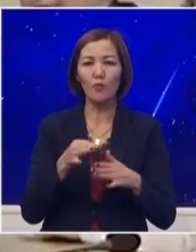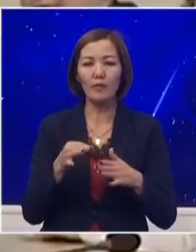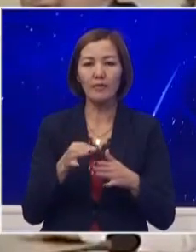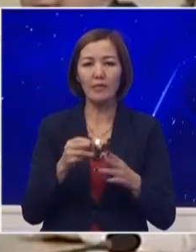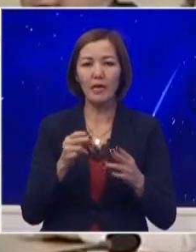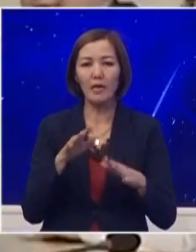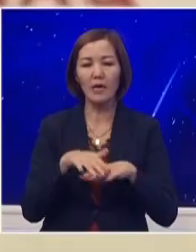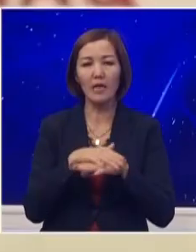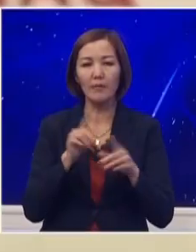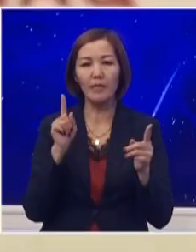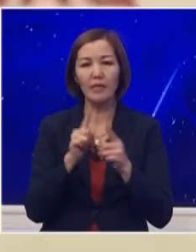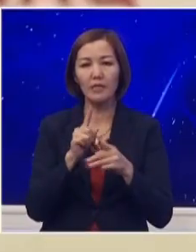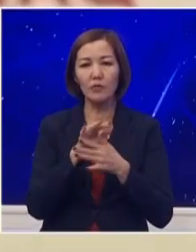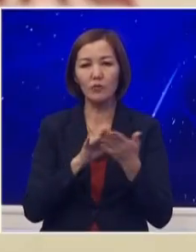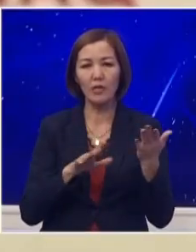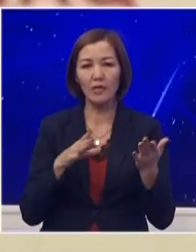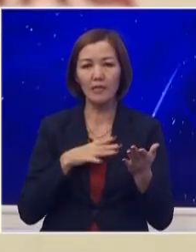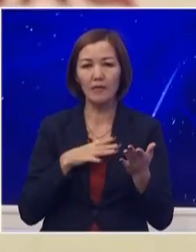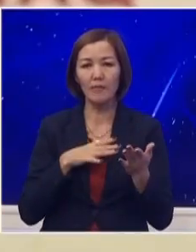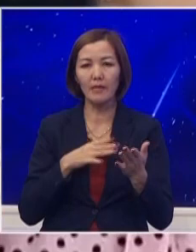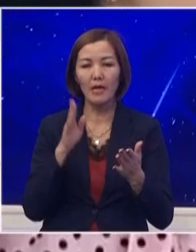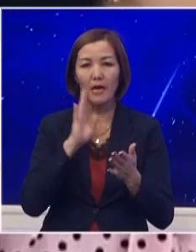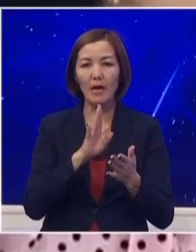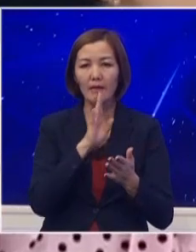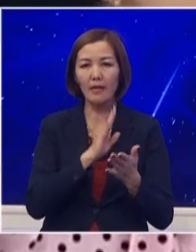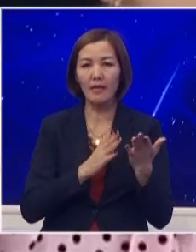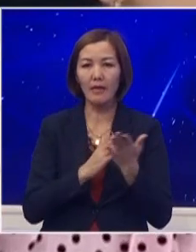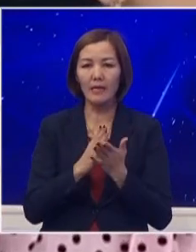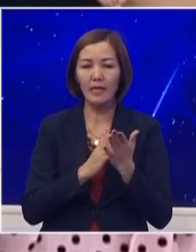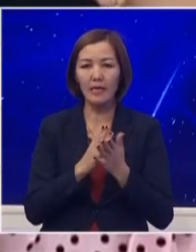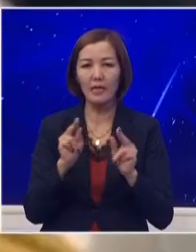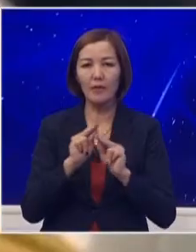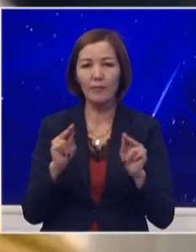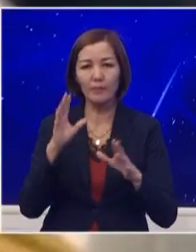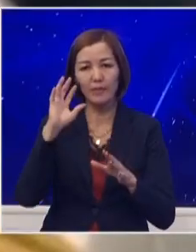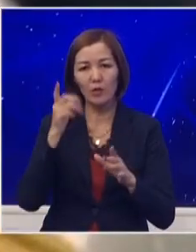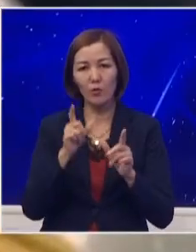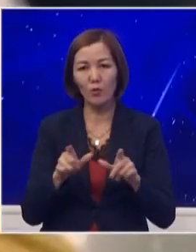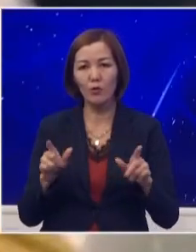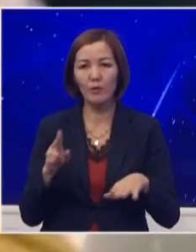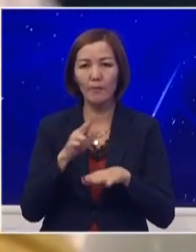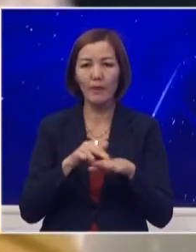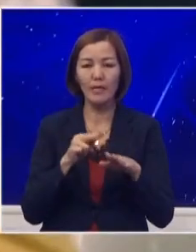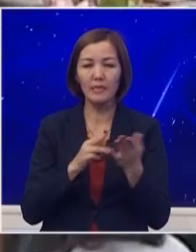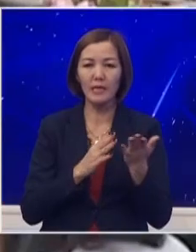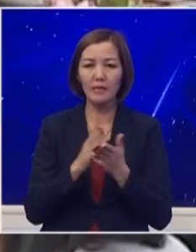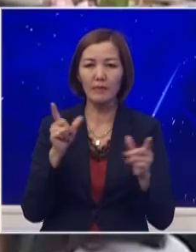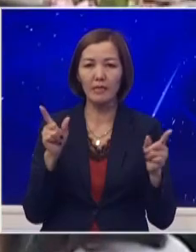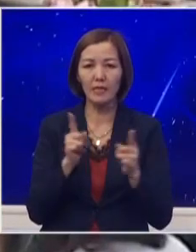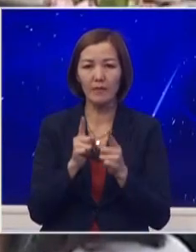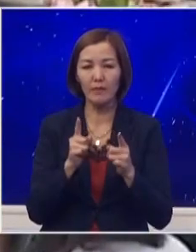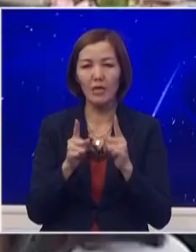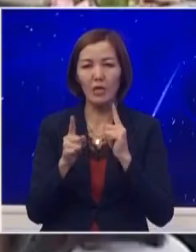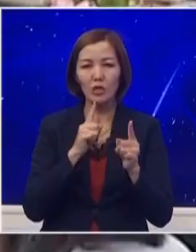жалғасып жатыр. Ол аналар және ардагерлер кеңесінің өкілдерімен, білім ошақтарының психологтарымен, ювеналды полиция қызметкерлерімен бас қосқан